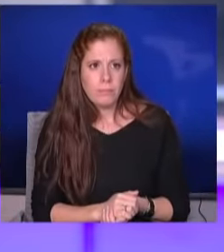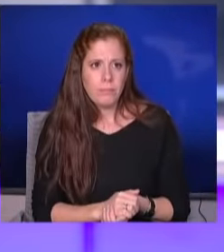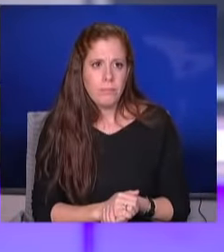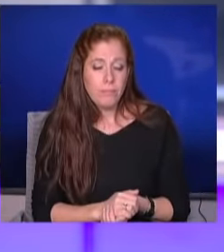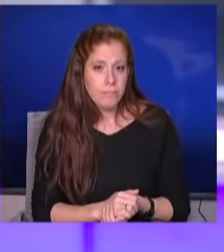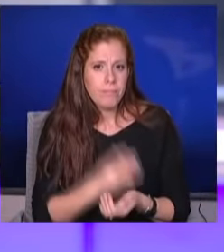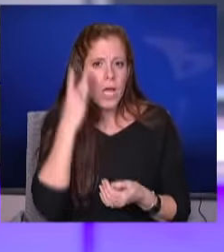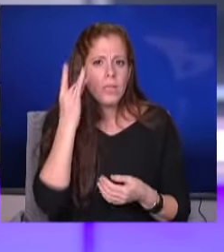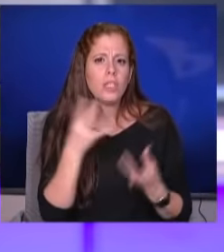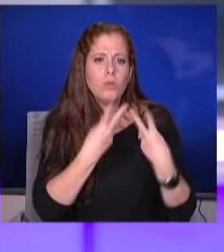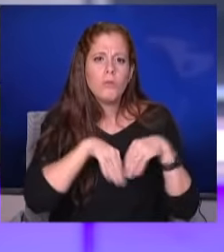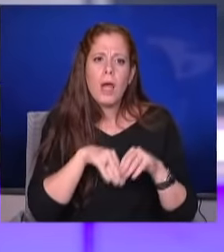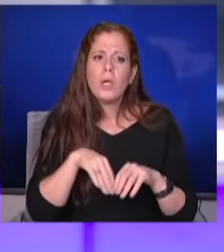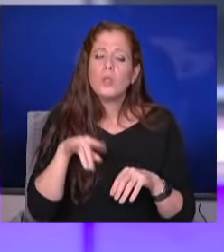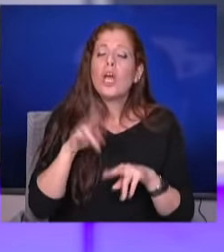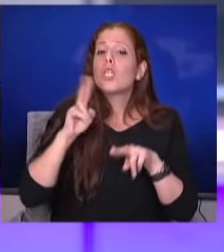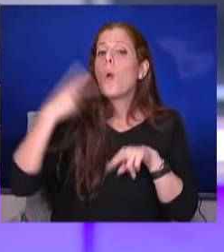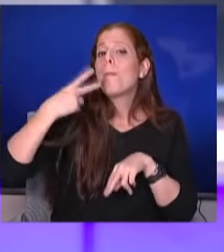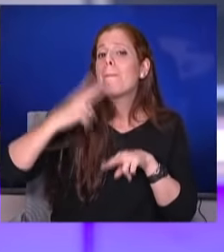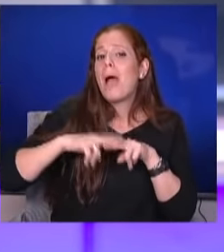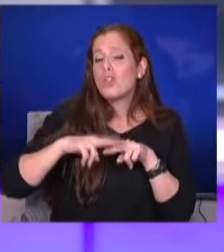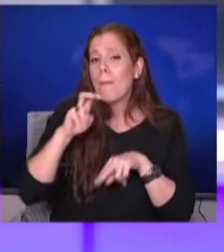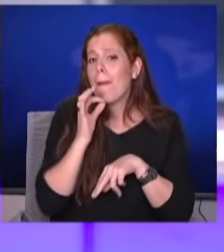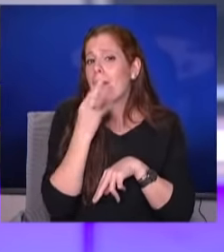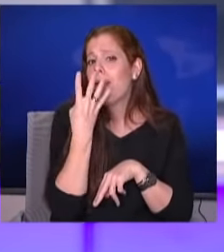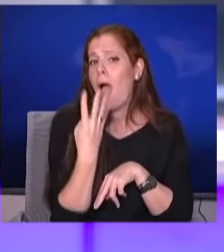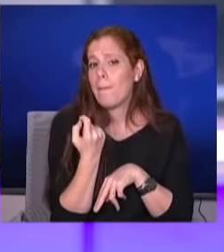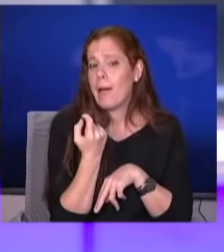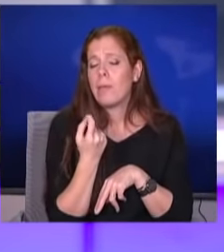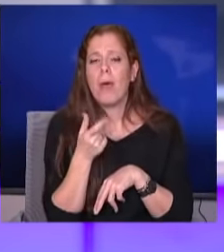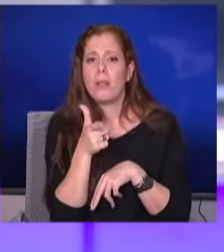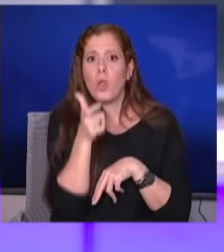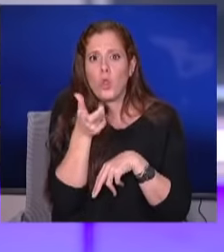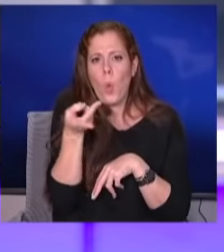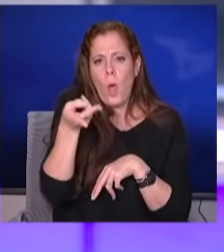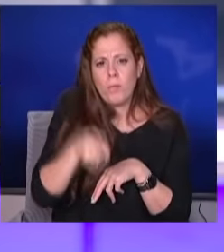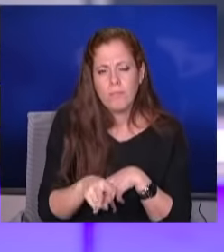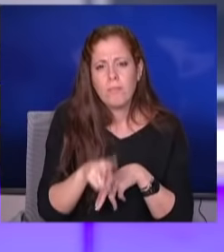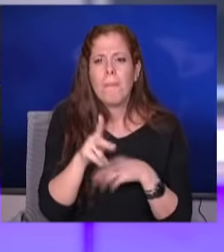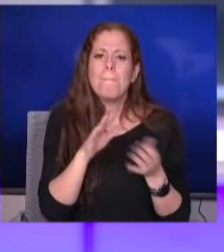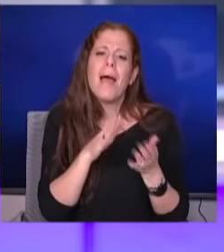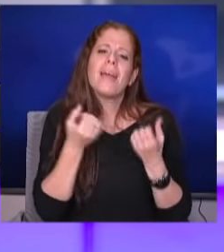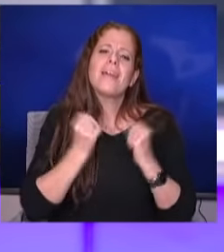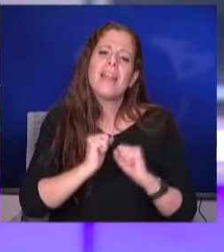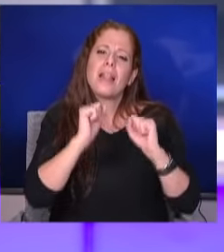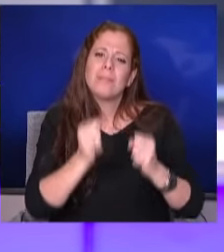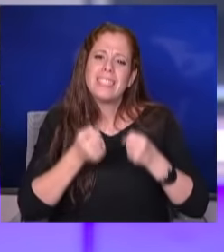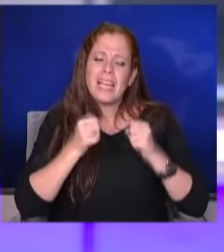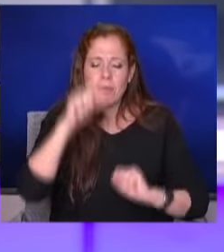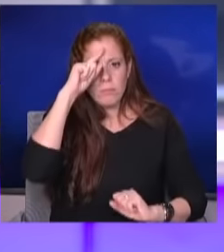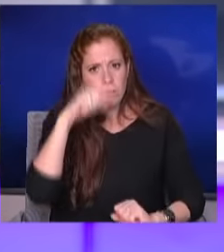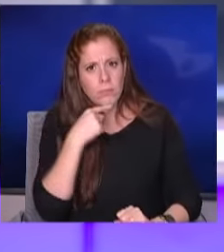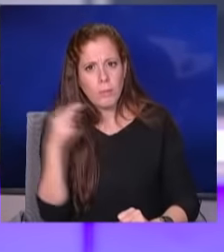משפחת חוג'יראת, יומיים אחרי שאמר בן הכמעט ארבע נורה למוות בגינת המשחקים בביר אל-מקסור, אביו מתייצב מול